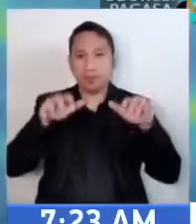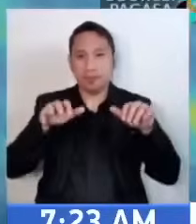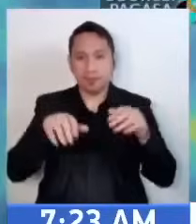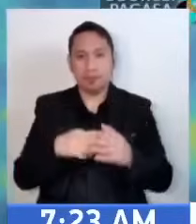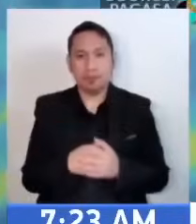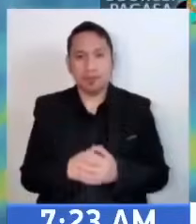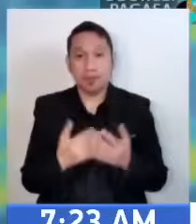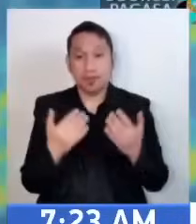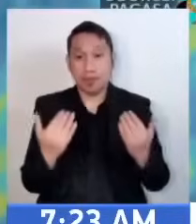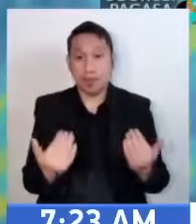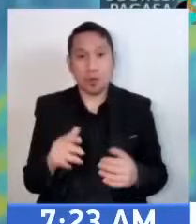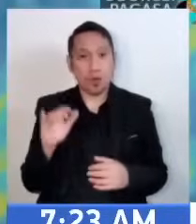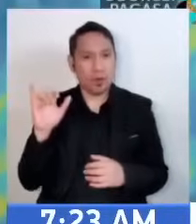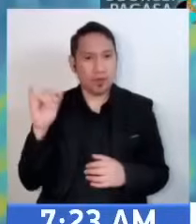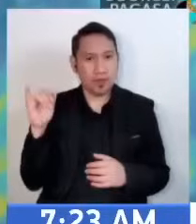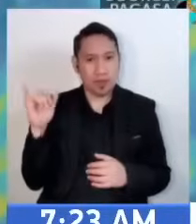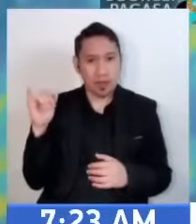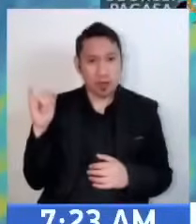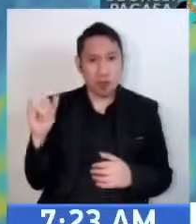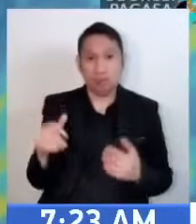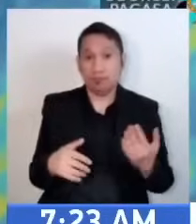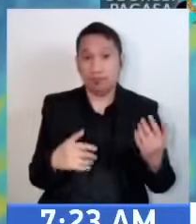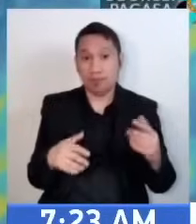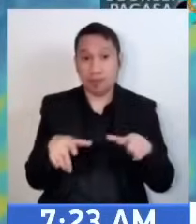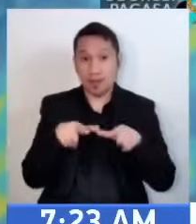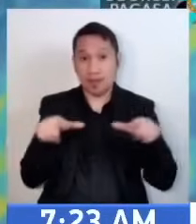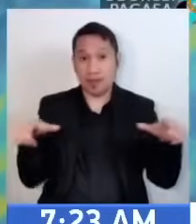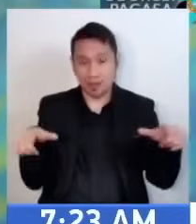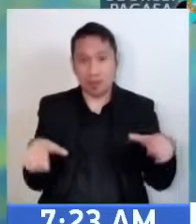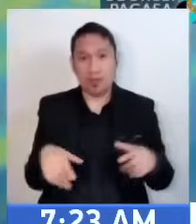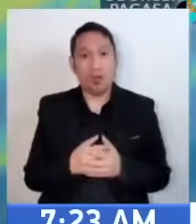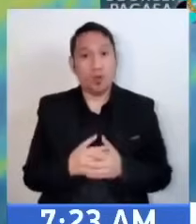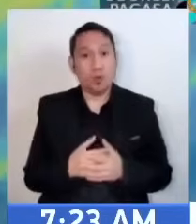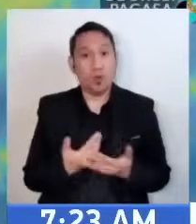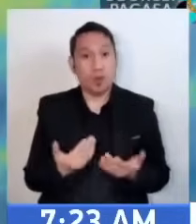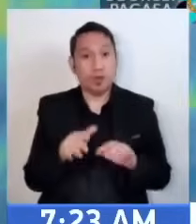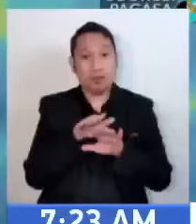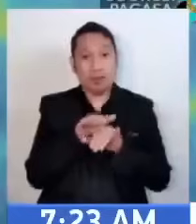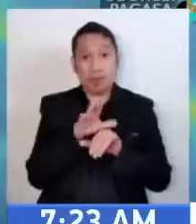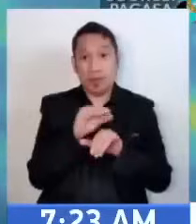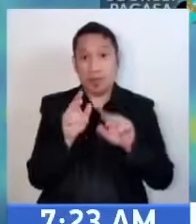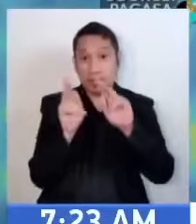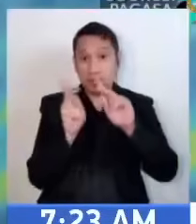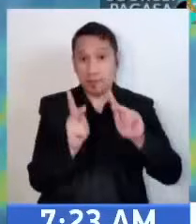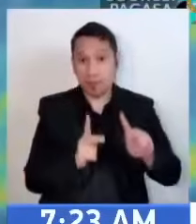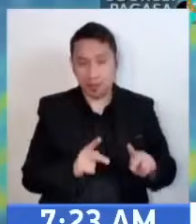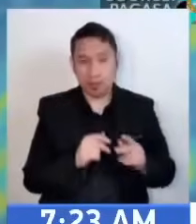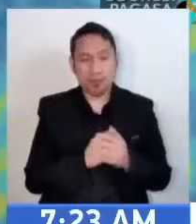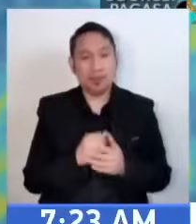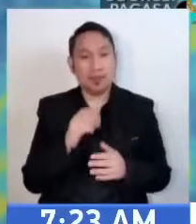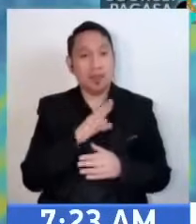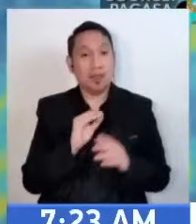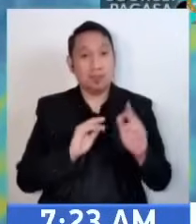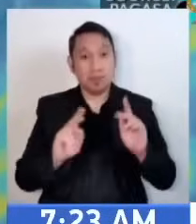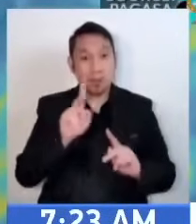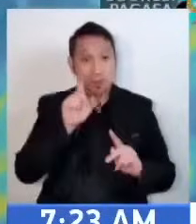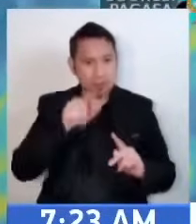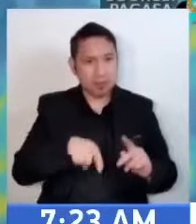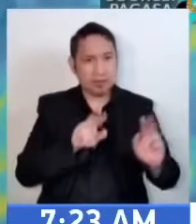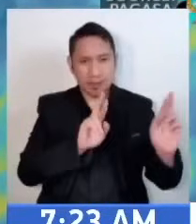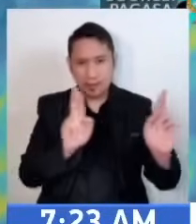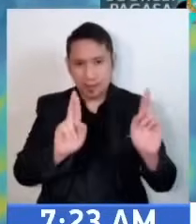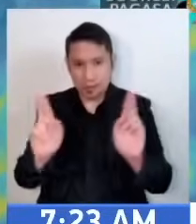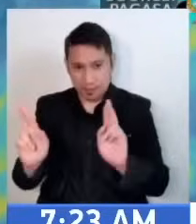sa yellow rainfall warning ang ilang panig na Occidental Mindoro at Palawan. Pinaalerto po ang mga residente sa mantaan ng baha o kaya naman